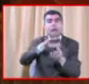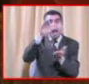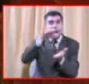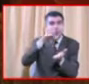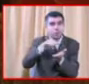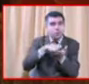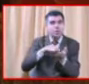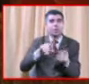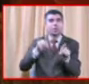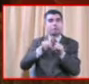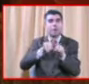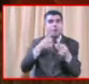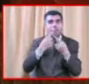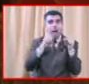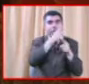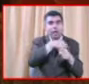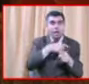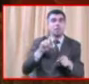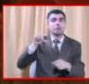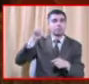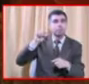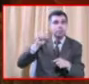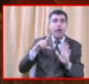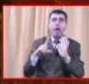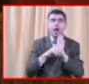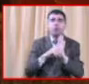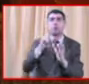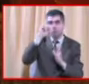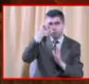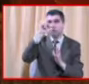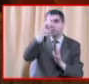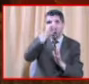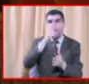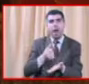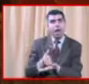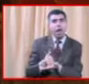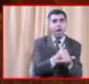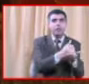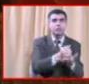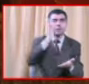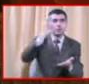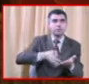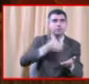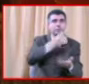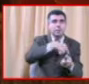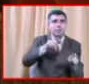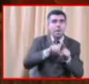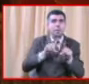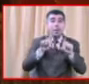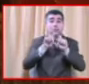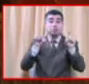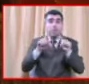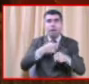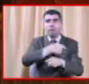الحل الجذري ديال هذه المعضلة هذه هي حنا غاديين في اتجاه يعني التغطية الصحية الشاملة